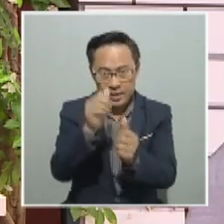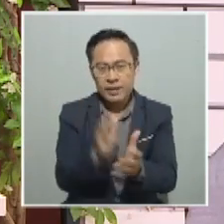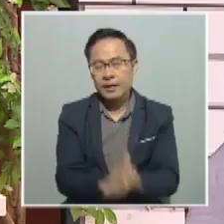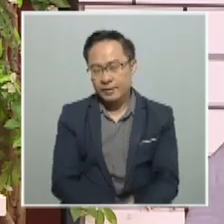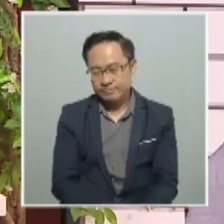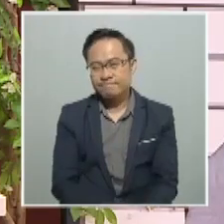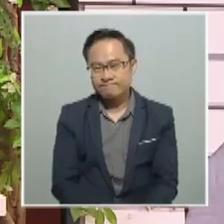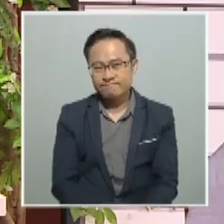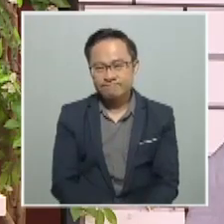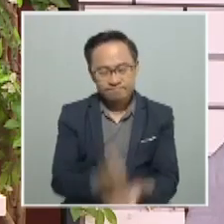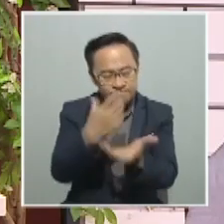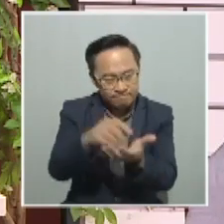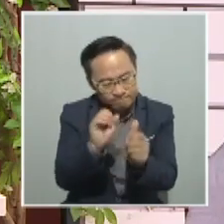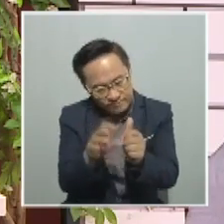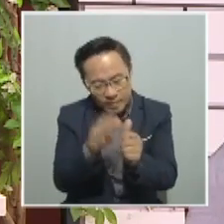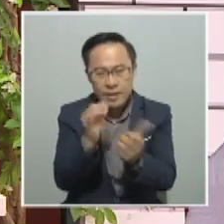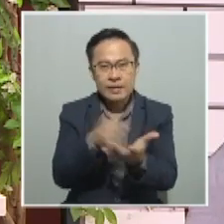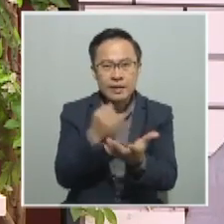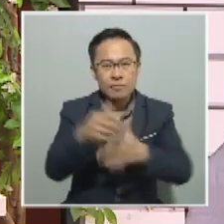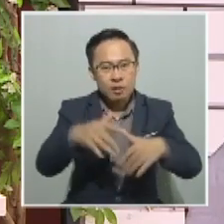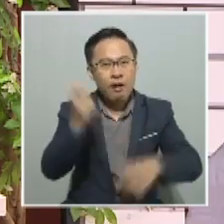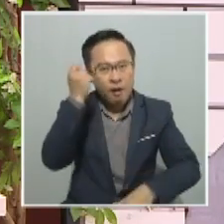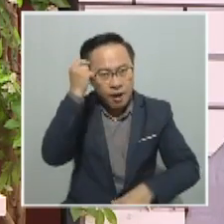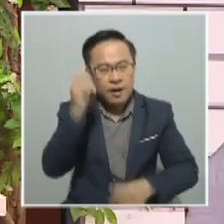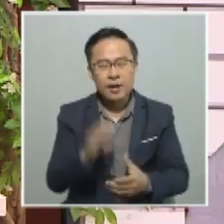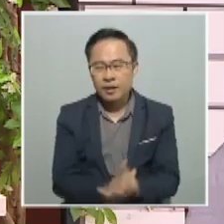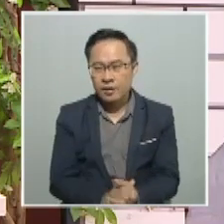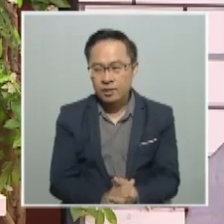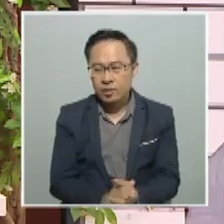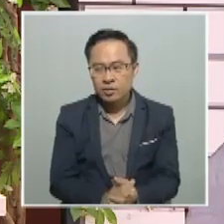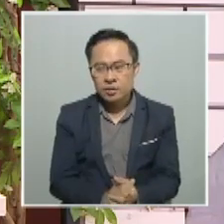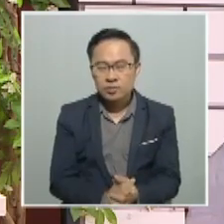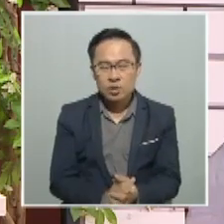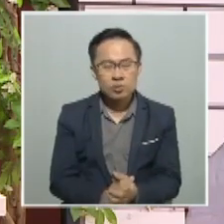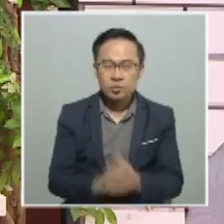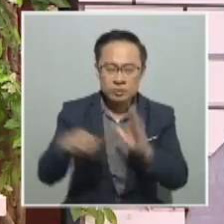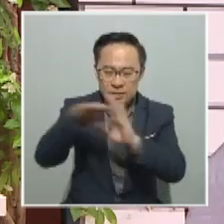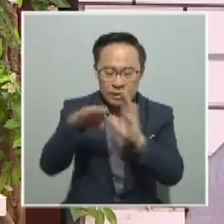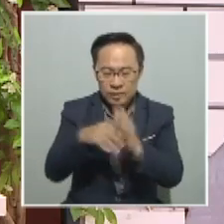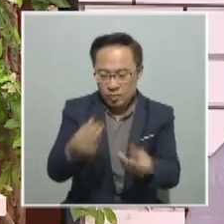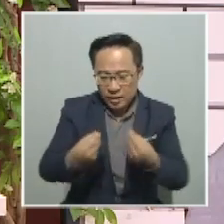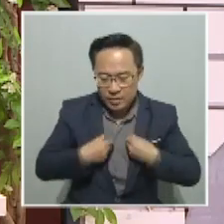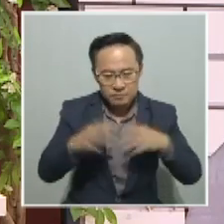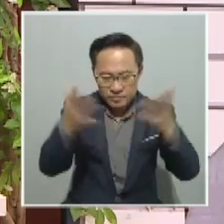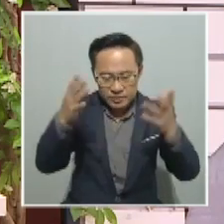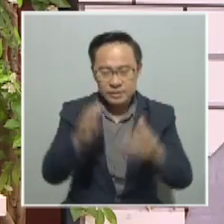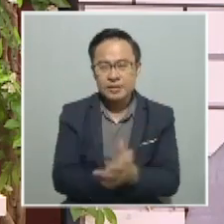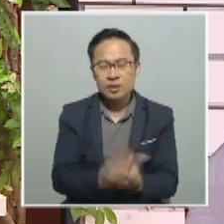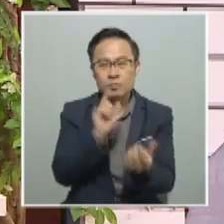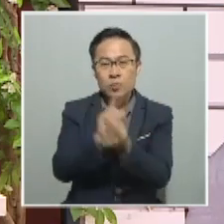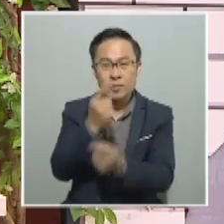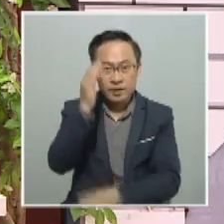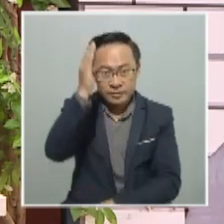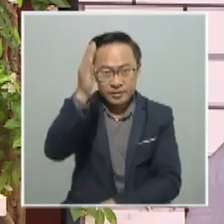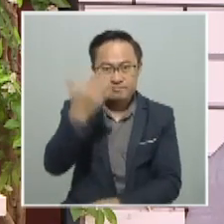ามารีวิวให้ง่ายๆโดยที่ไม่ต้องมีอะไรนะคะที่เป็นเงื่อนไขกันเลยค่ะเดี๋ยวเจอกันใหม่รอบหน้านะค